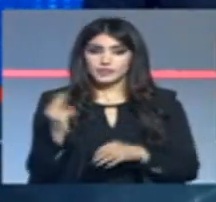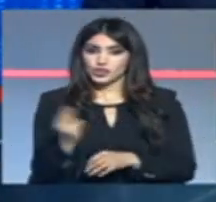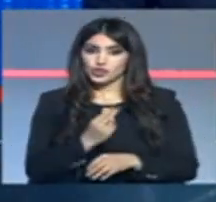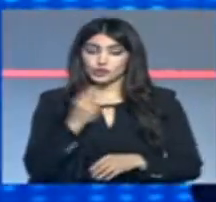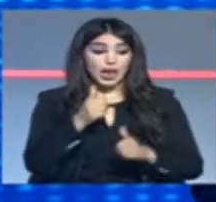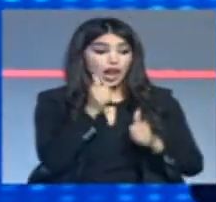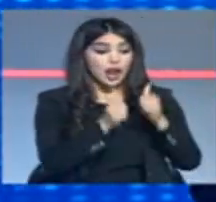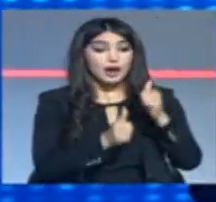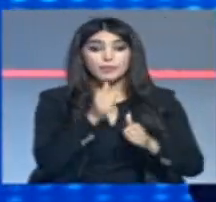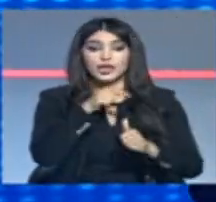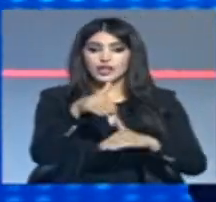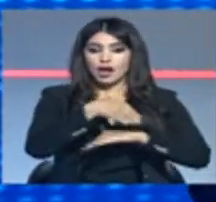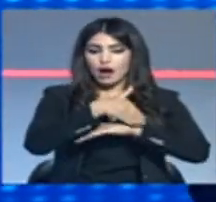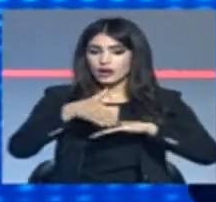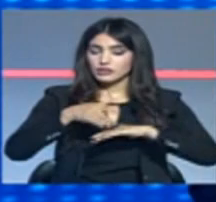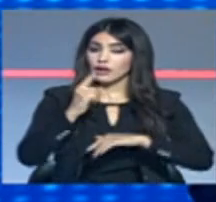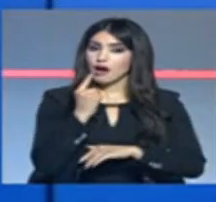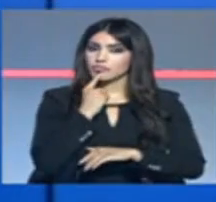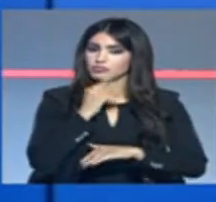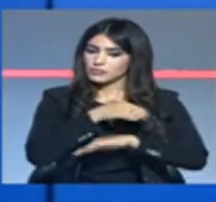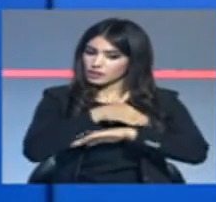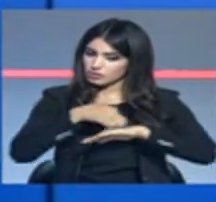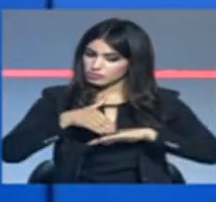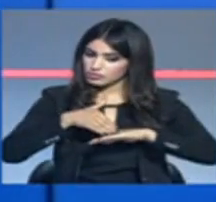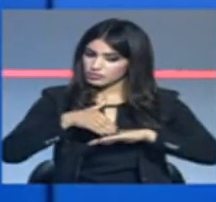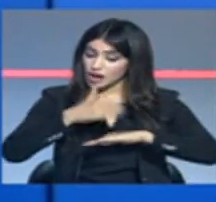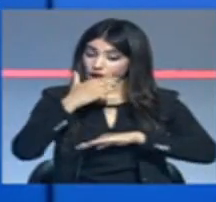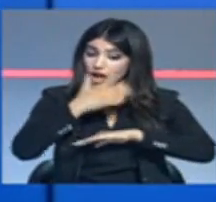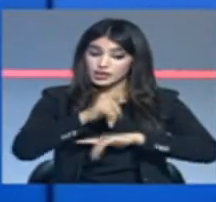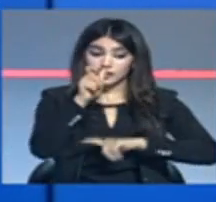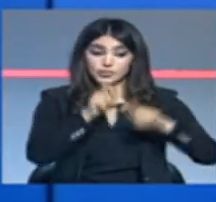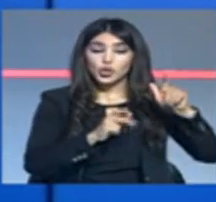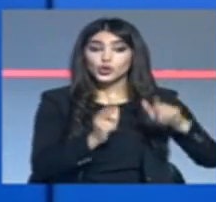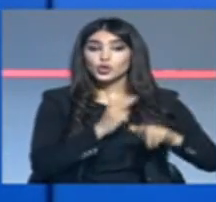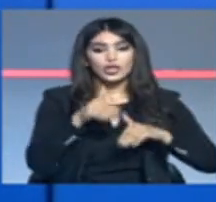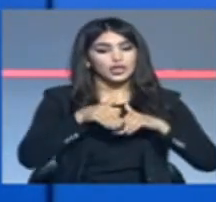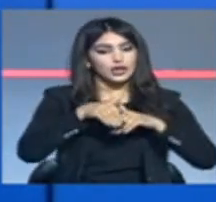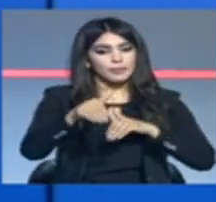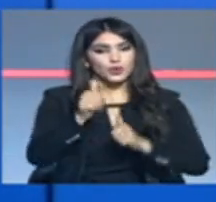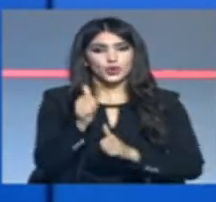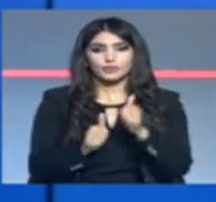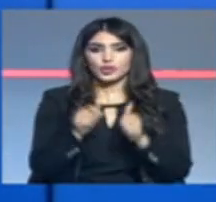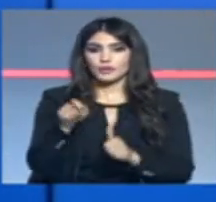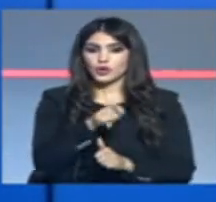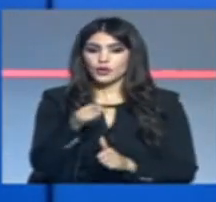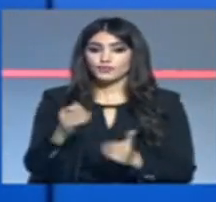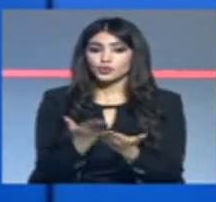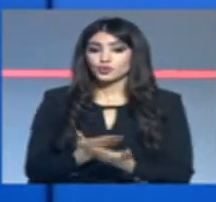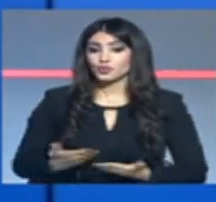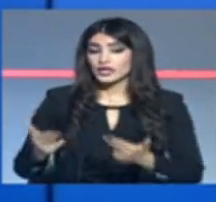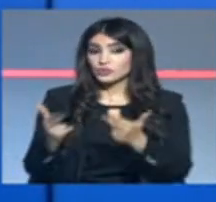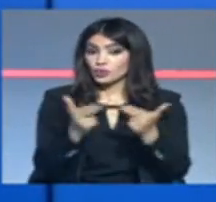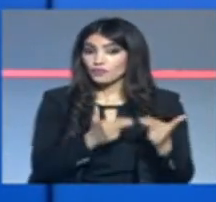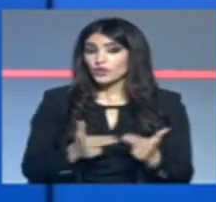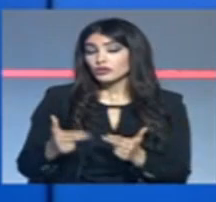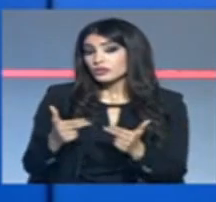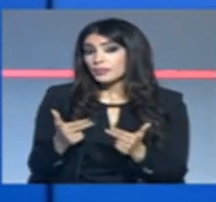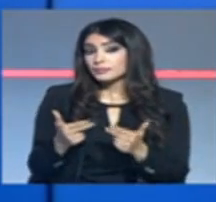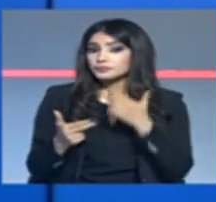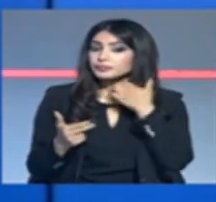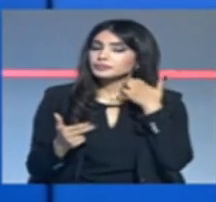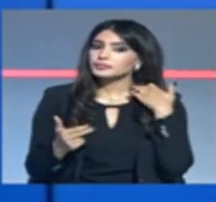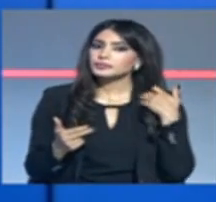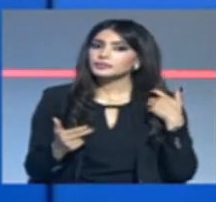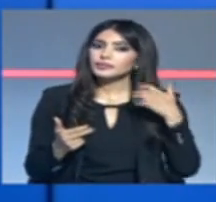خاطر الامتحانات هي خط احمر، ويلزم الطلبه نتاعنا يعديوا الامتحانات نتاعهم في احسن الظروف. راهو